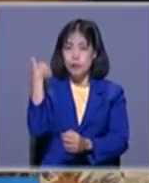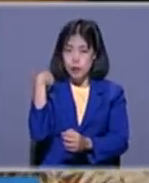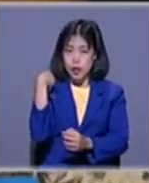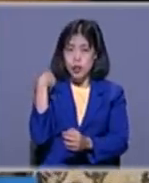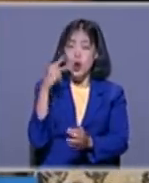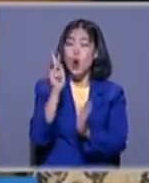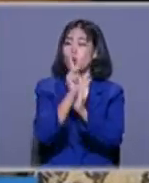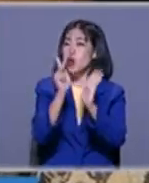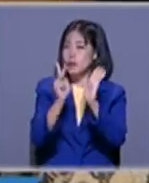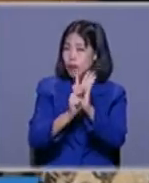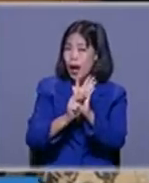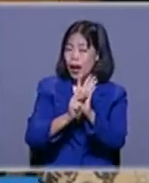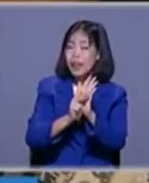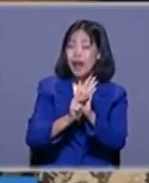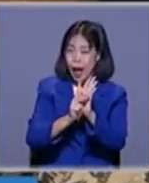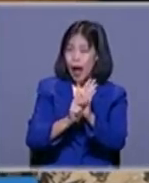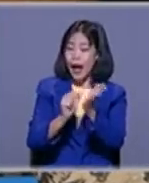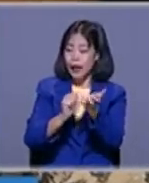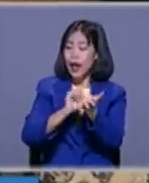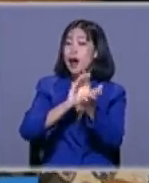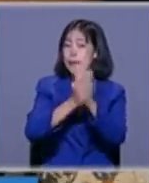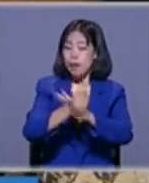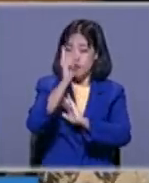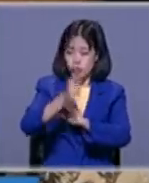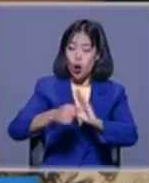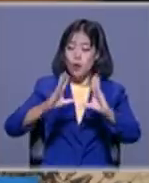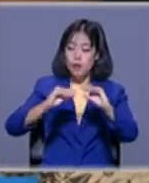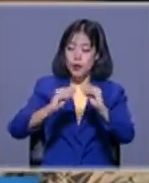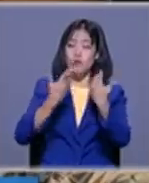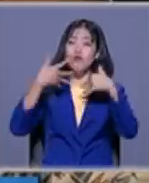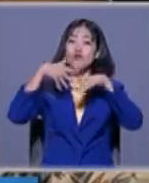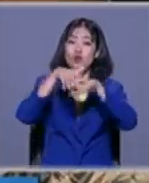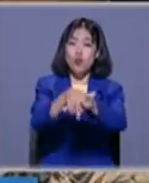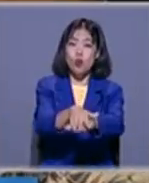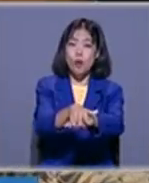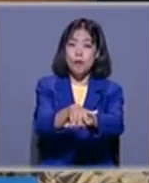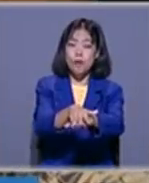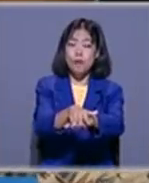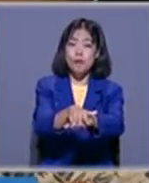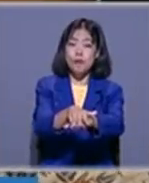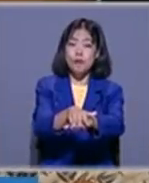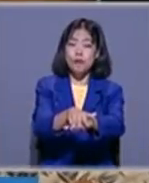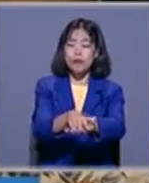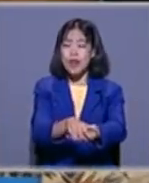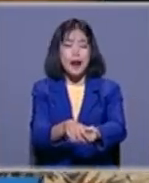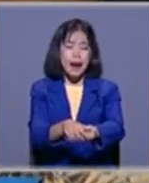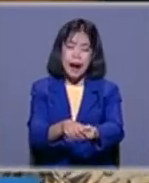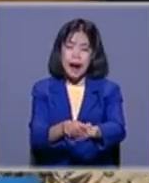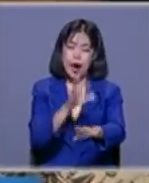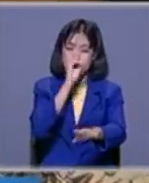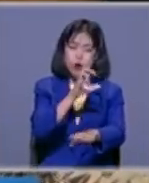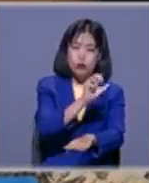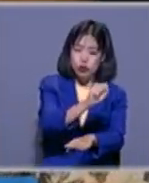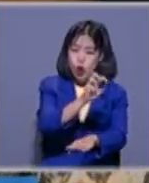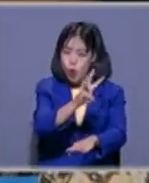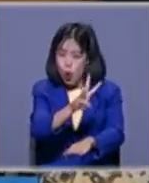ปฏิรูปบอกไปยังสภาต้องประชุมร่วมอยู่แล้วไม่ใช่ว่าไปเฮโลสารพาดึงสวเข้